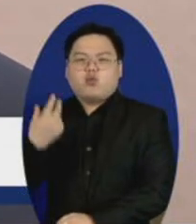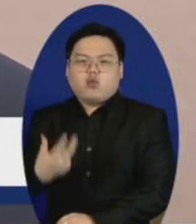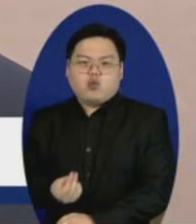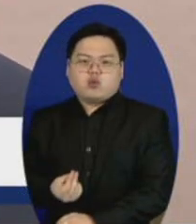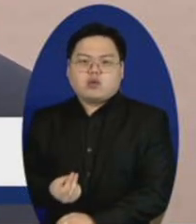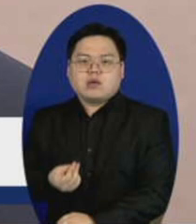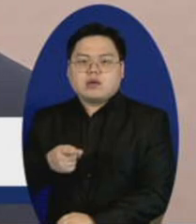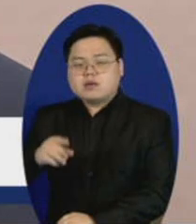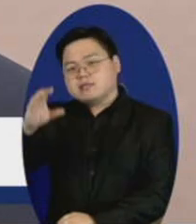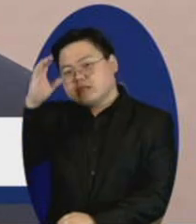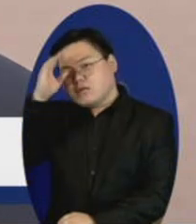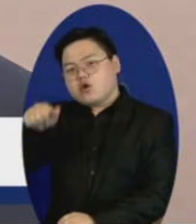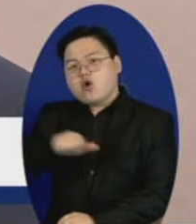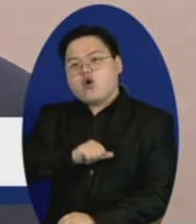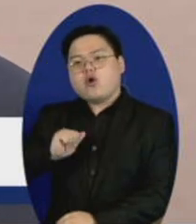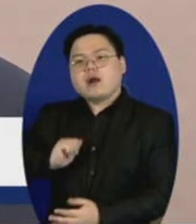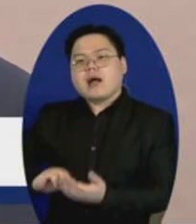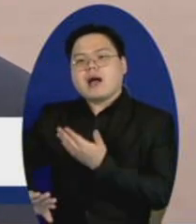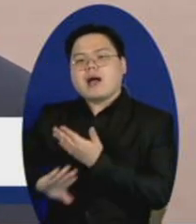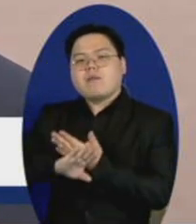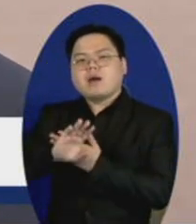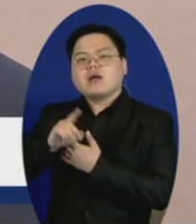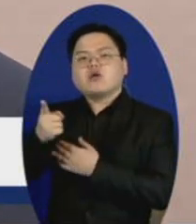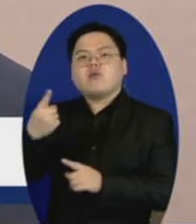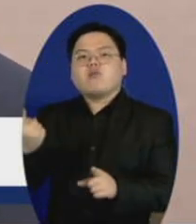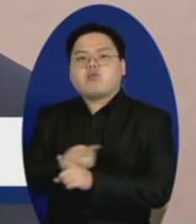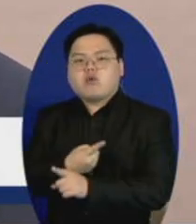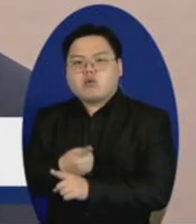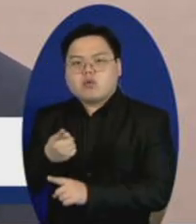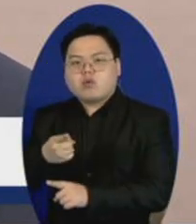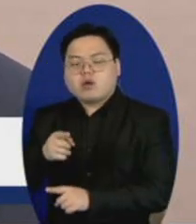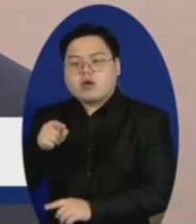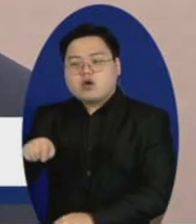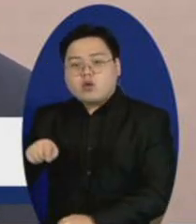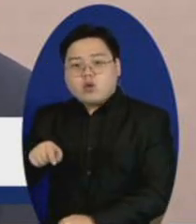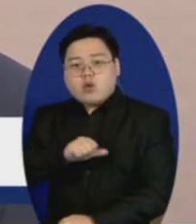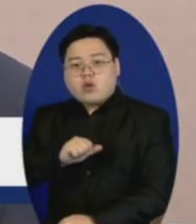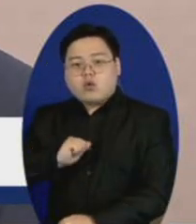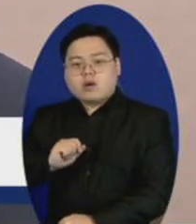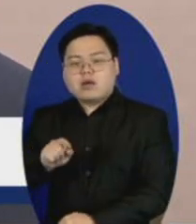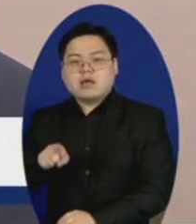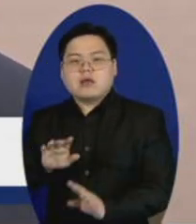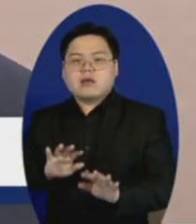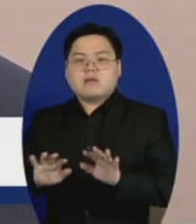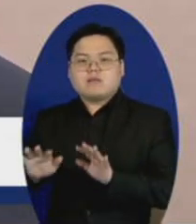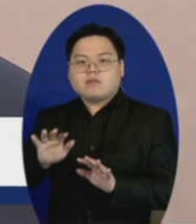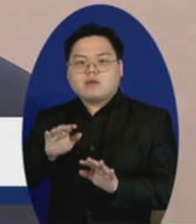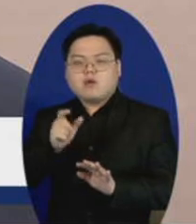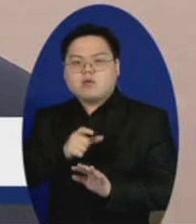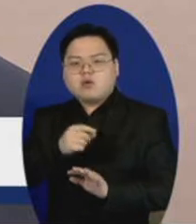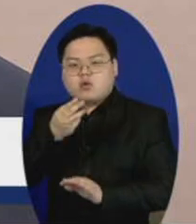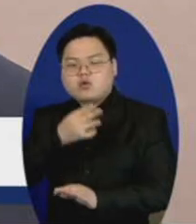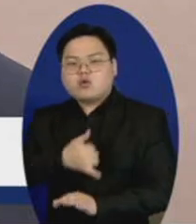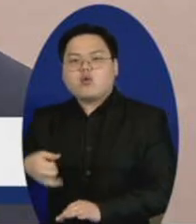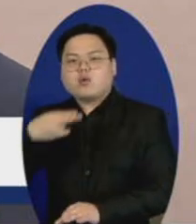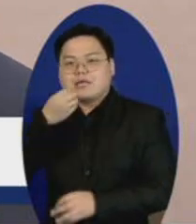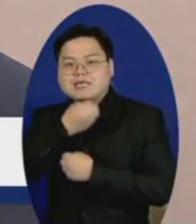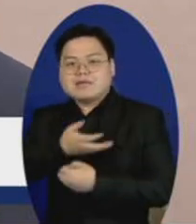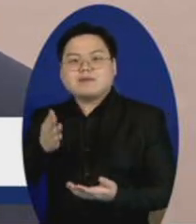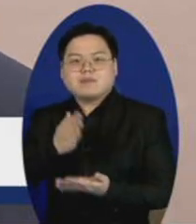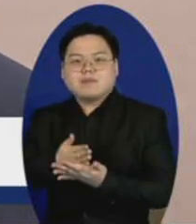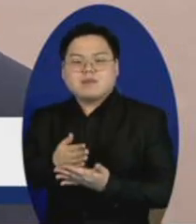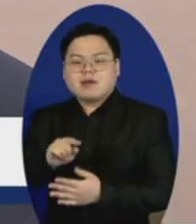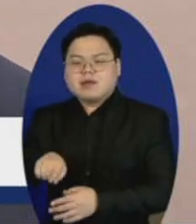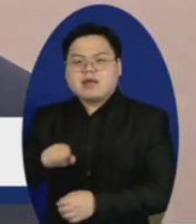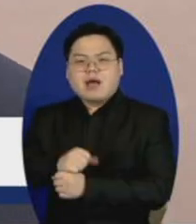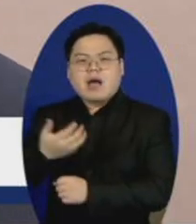оюун эрдэн гишүүний өөрийгөө хамгаалж байгаа нэг хамгаалалт. Энэ хүний чи яаж магдгүй болоод ирэхлээр ард түмэндээ дийлгэж ийн энэ нууцуд юм. Энэ